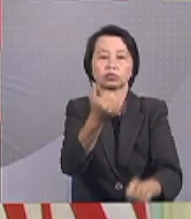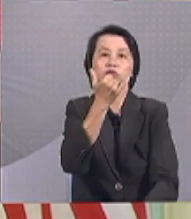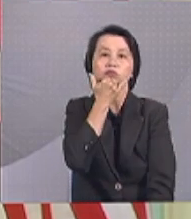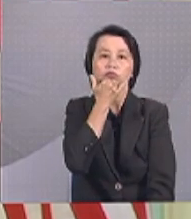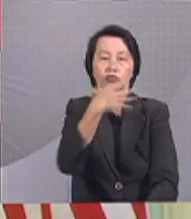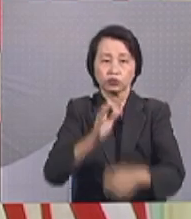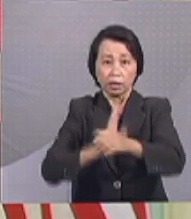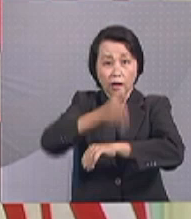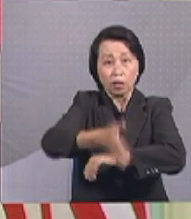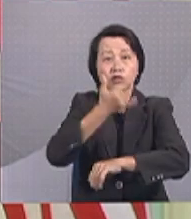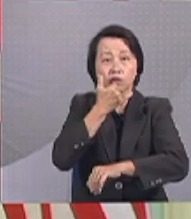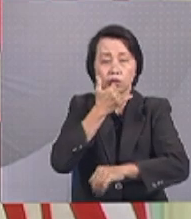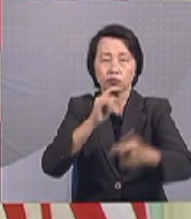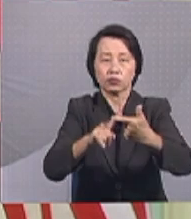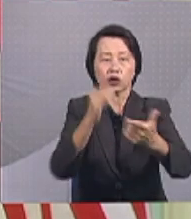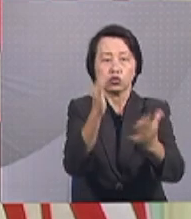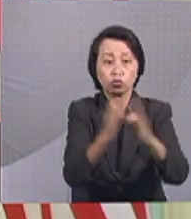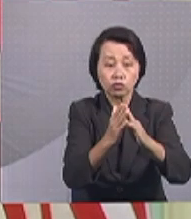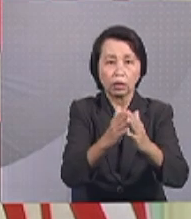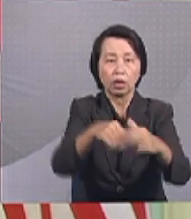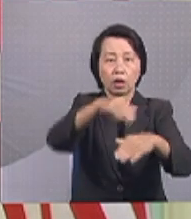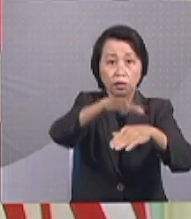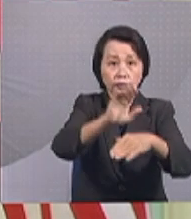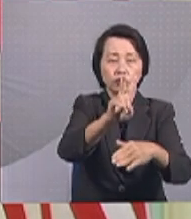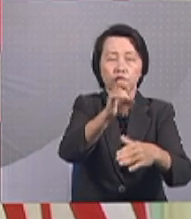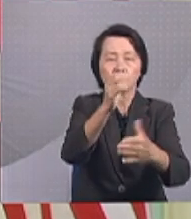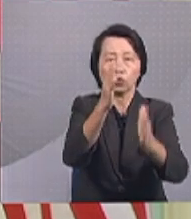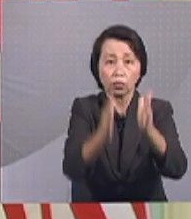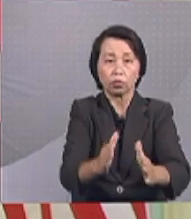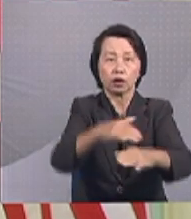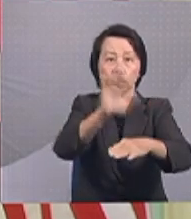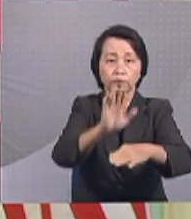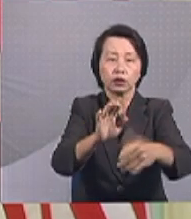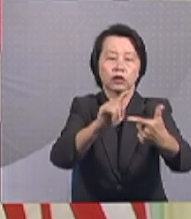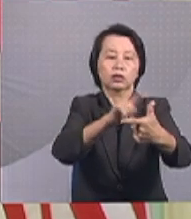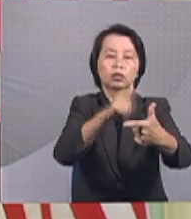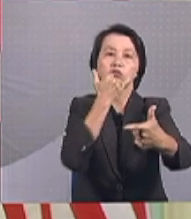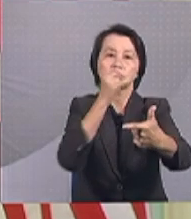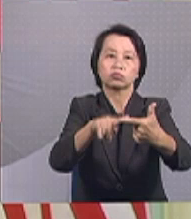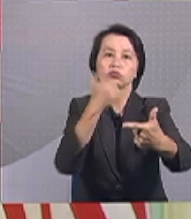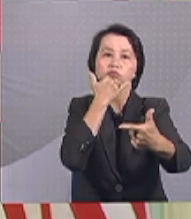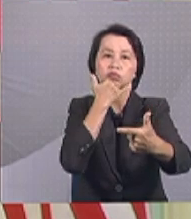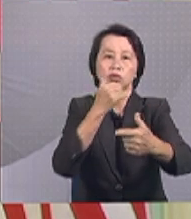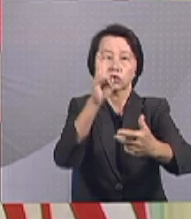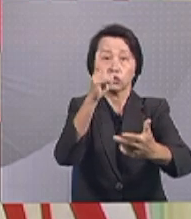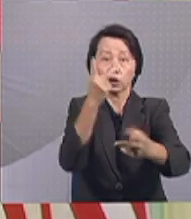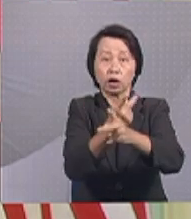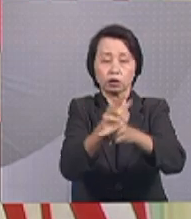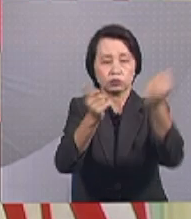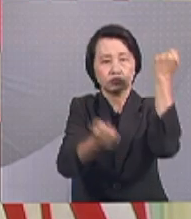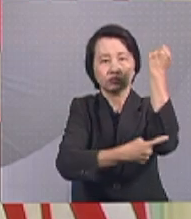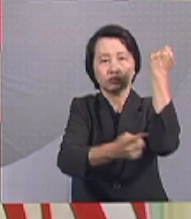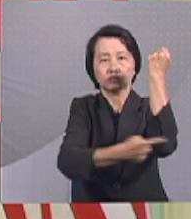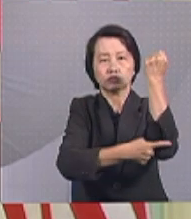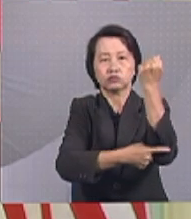selepas rentas negeri, berada di rumah lebih daripada 20 orang pula. Jadi dua kali kena compound.